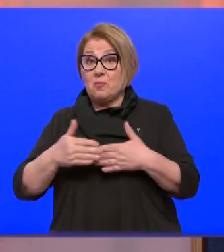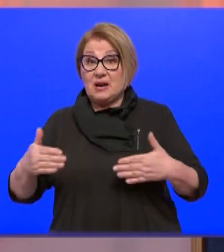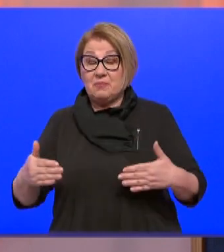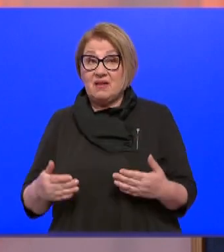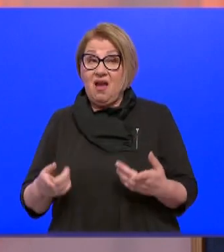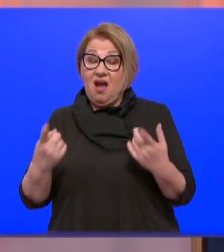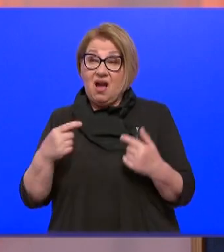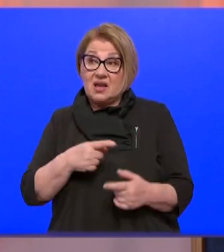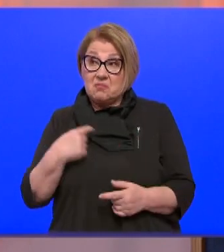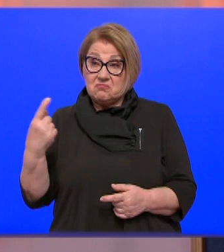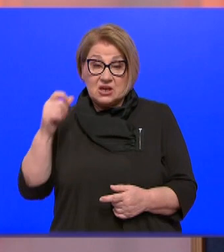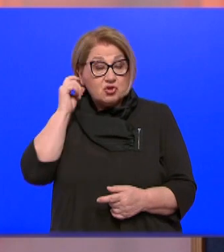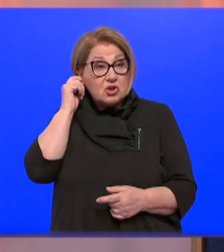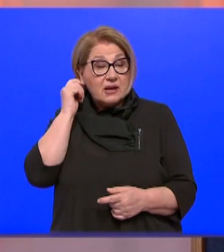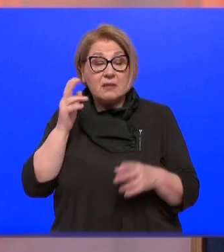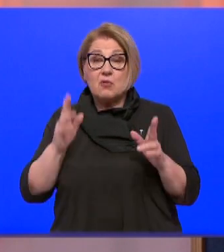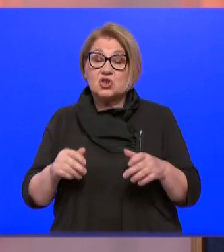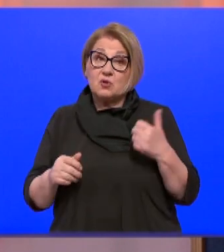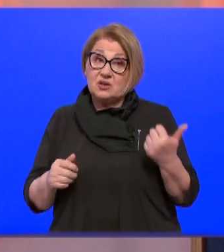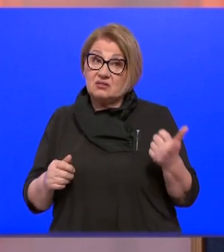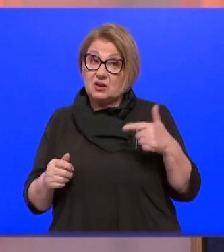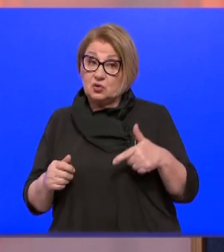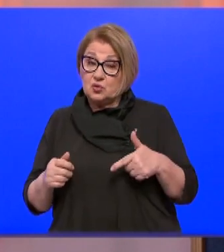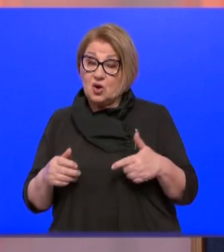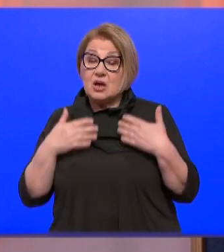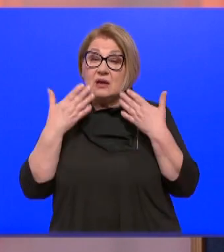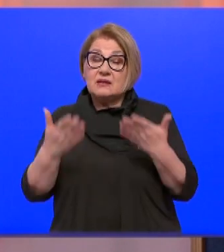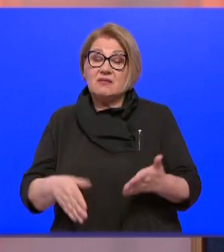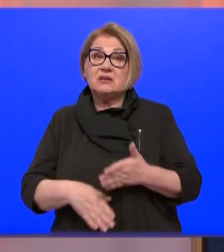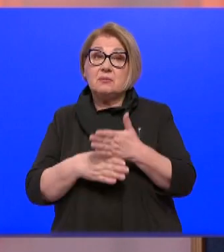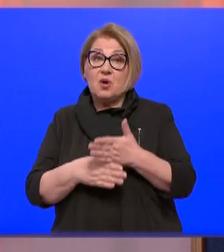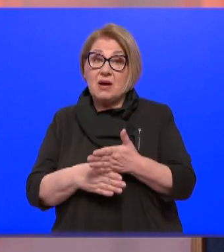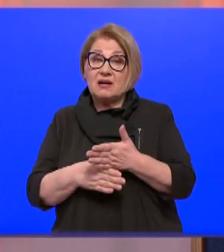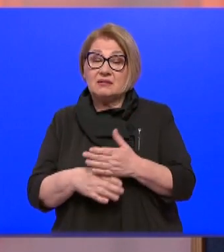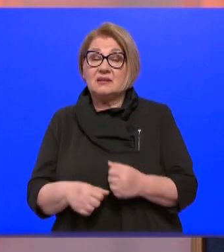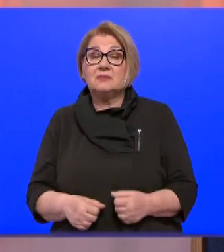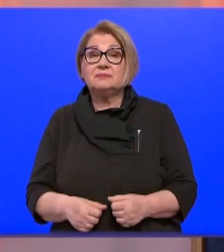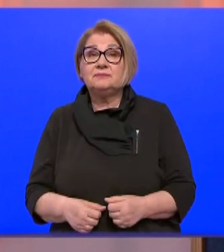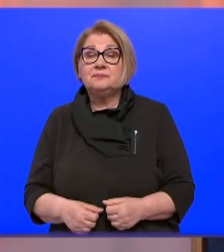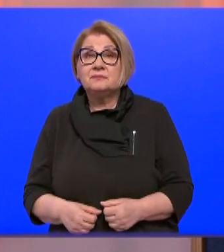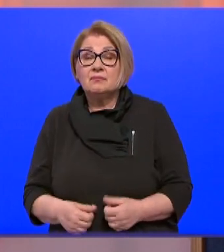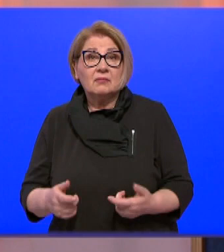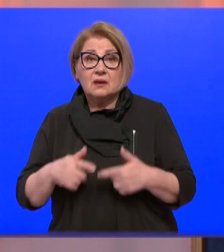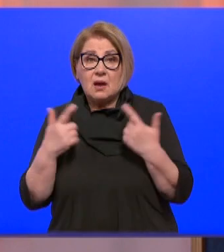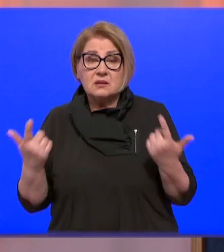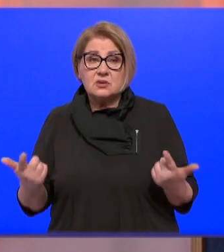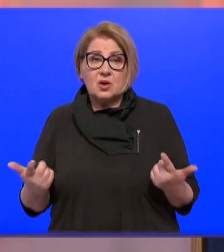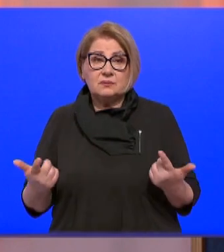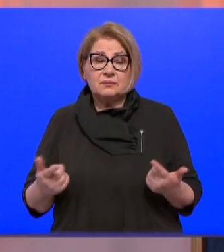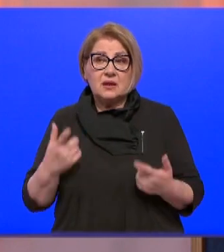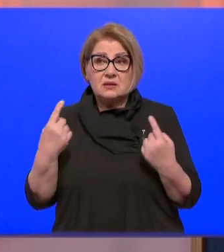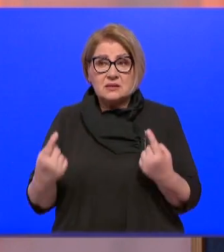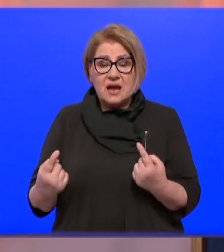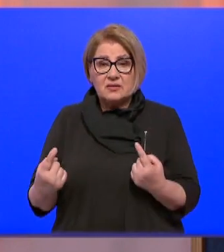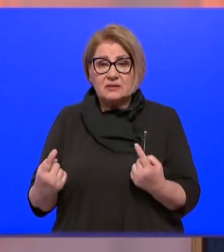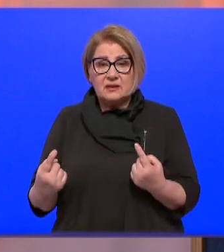ali zato mi žene možemo jedna drugoj puno, puno više pomagati, biti podržane Krškom. I naravno, staviti